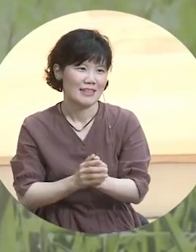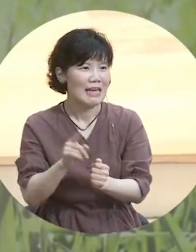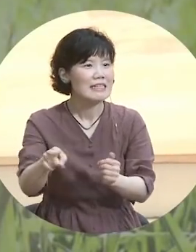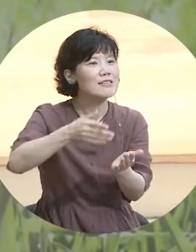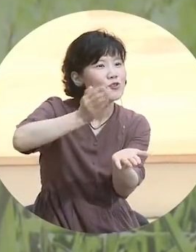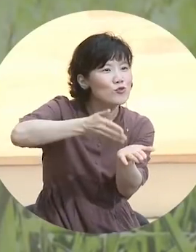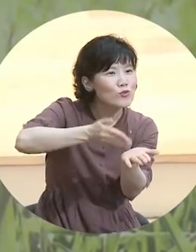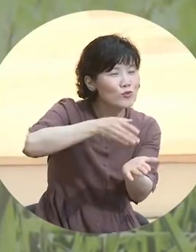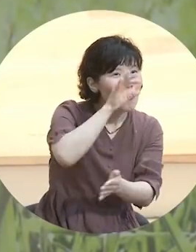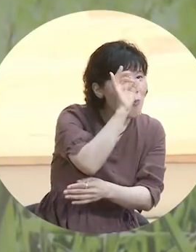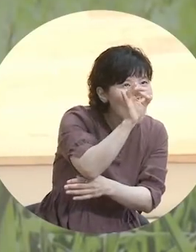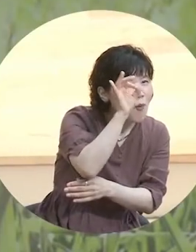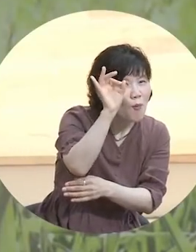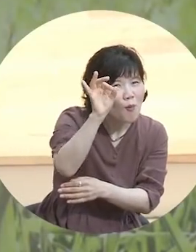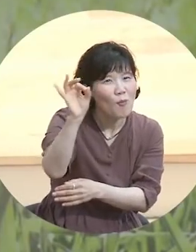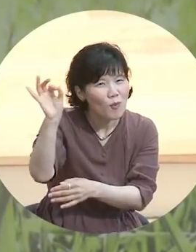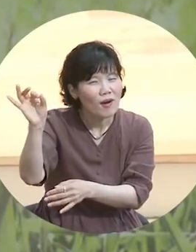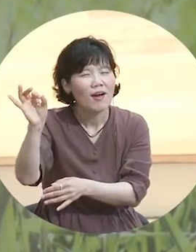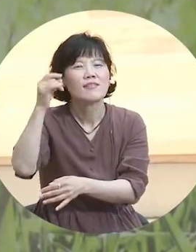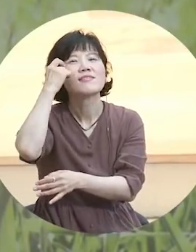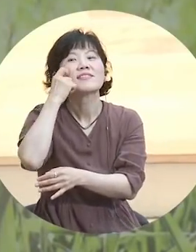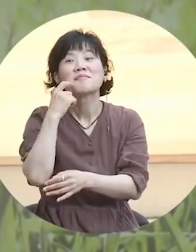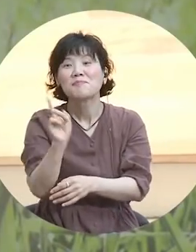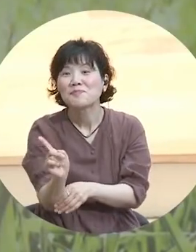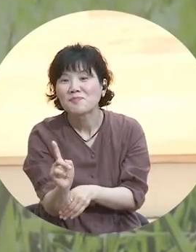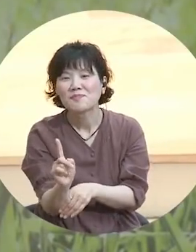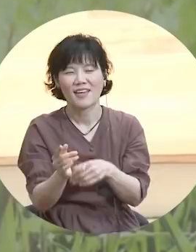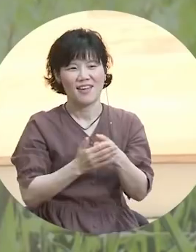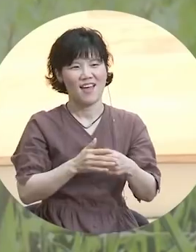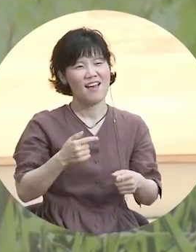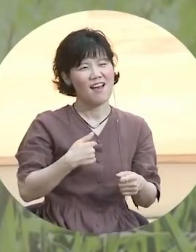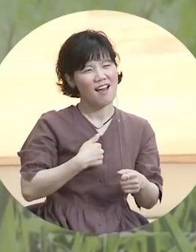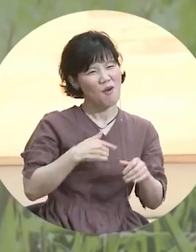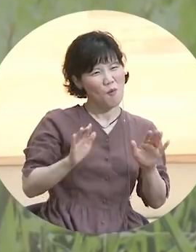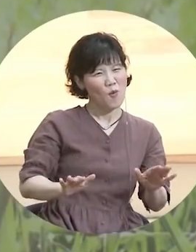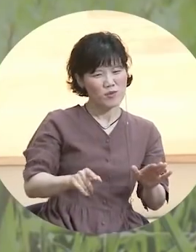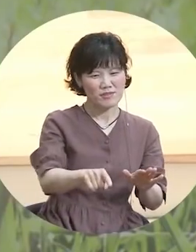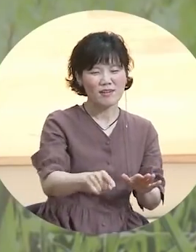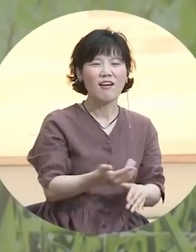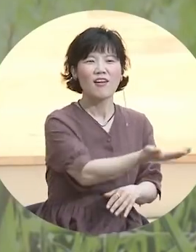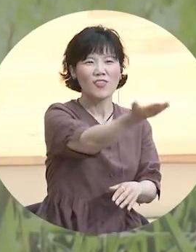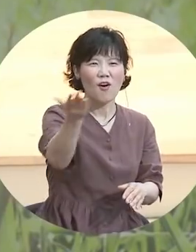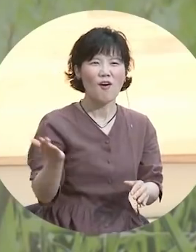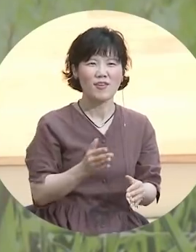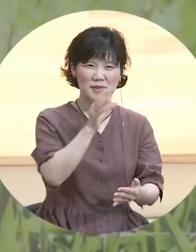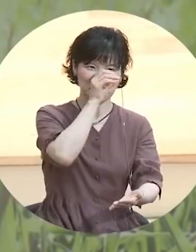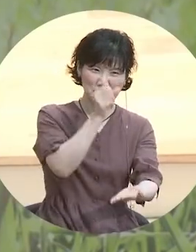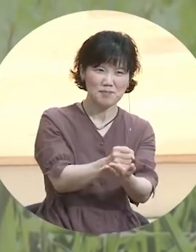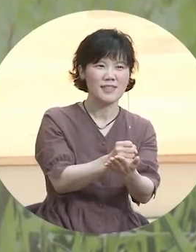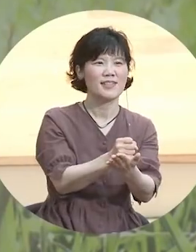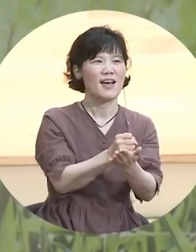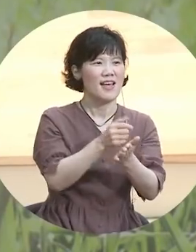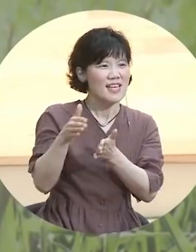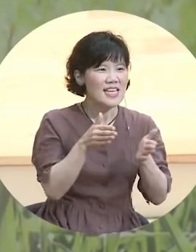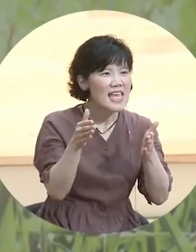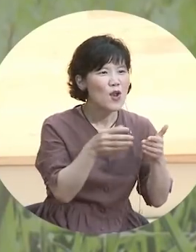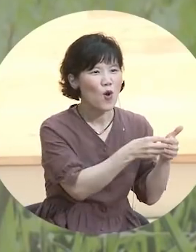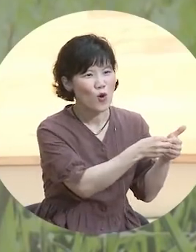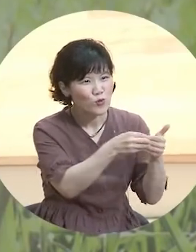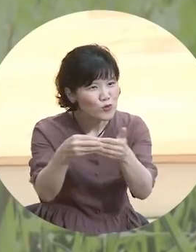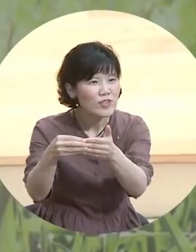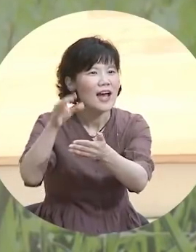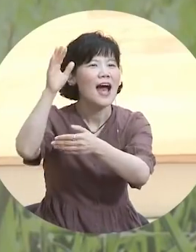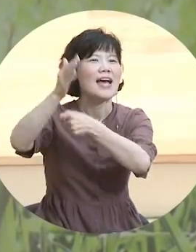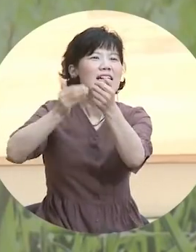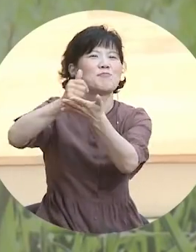이런 뉴스를 접하고 이런 것들을 자주 접하다 보니까 우리는 아무리 오늘 본문에 너를 마땅히 행할 길로 인도하시는 내 하나님